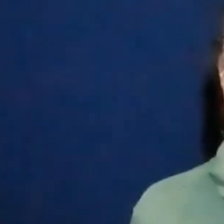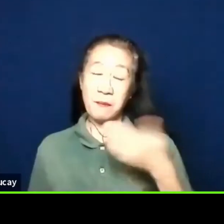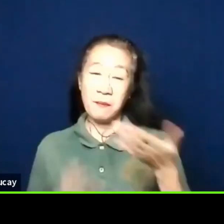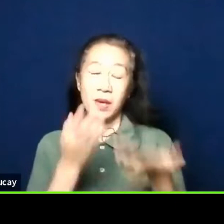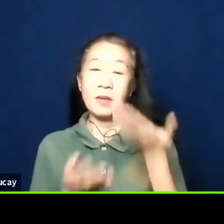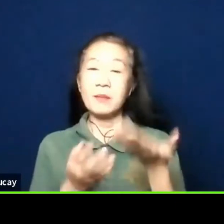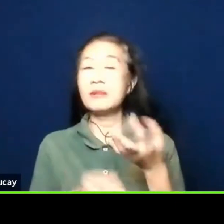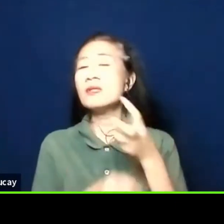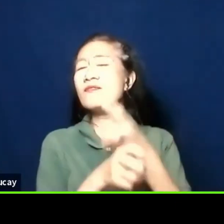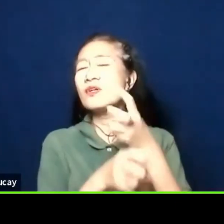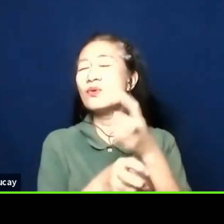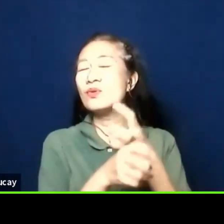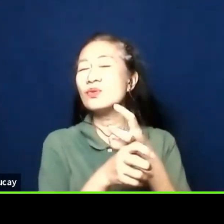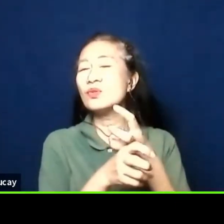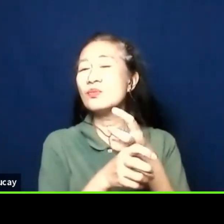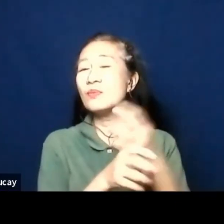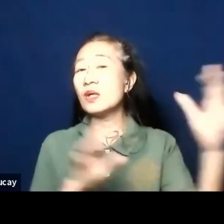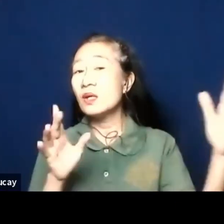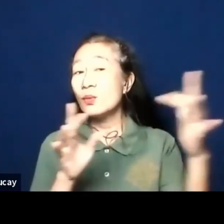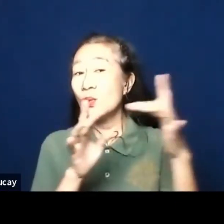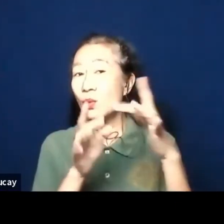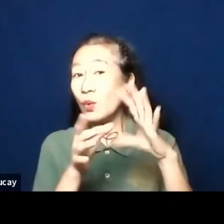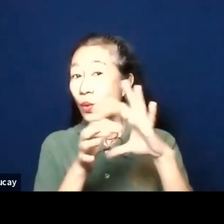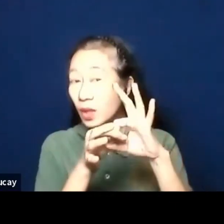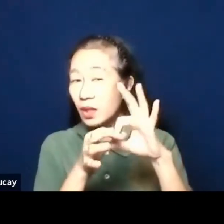na mag-connect no sa